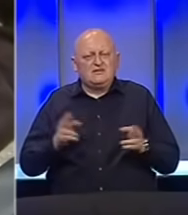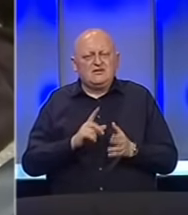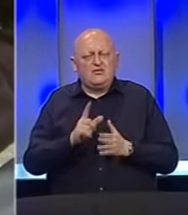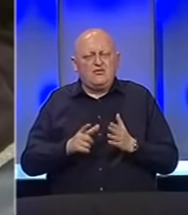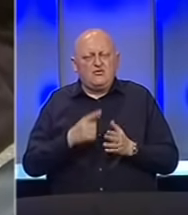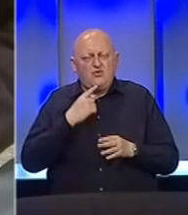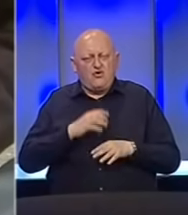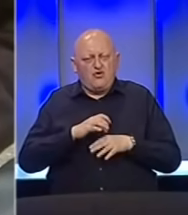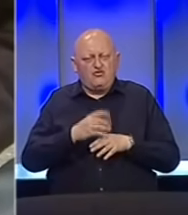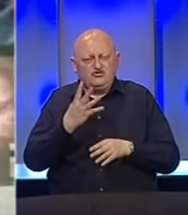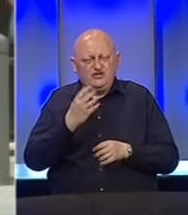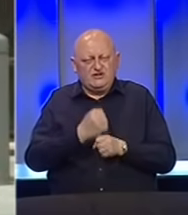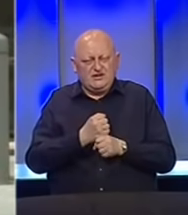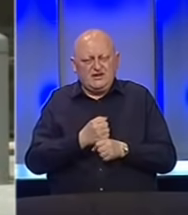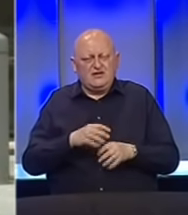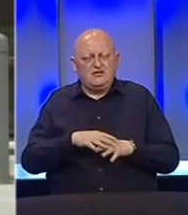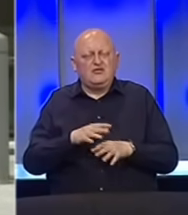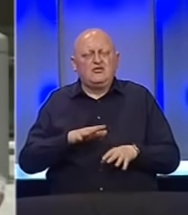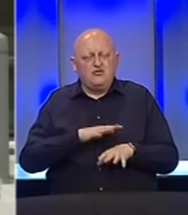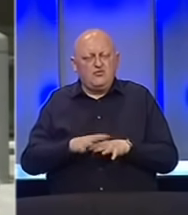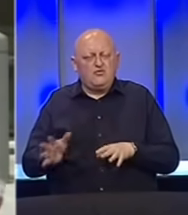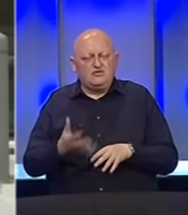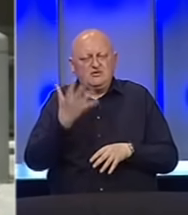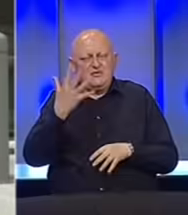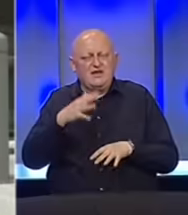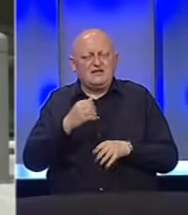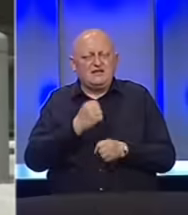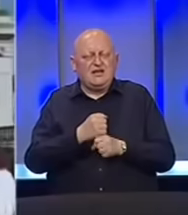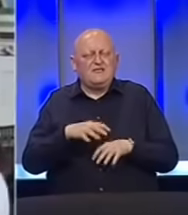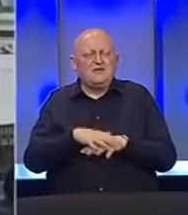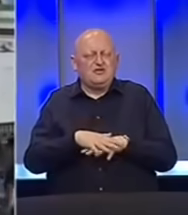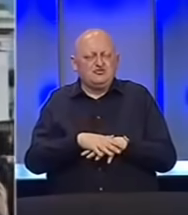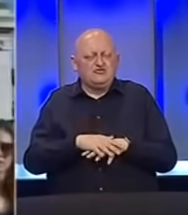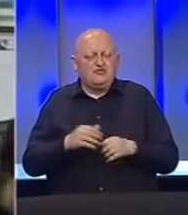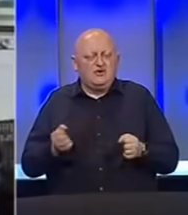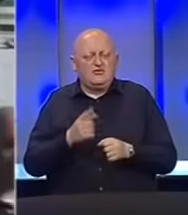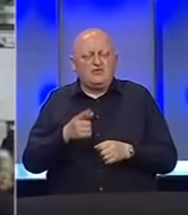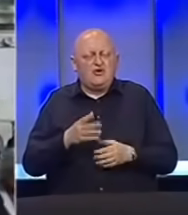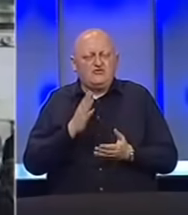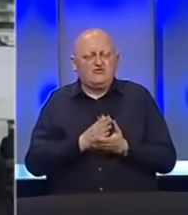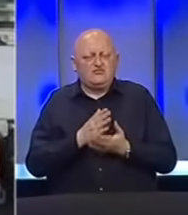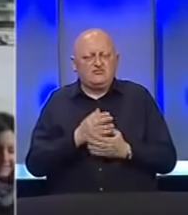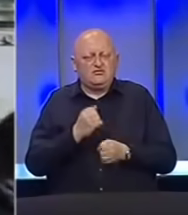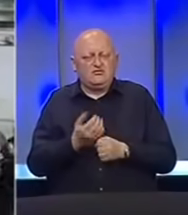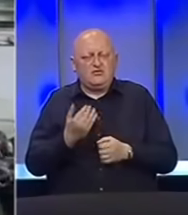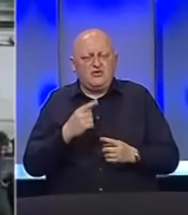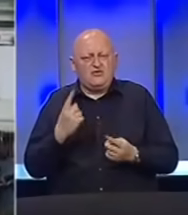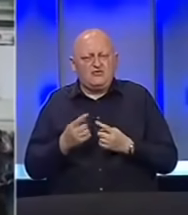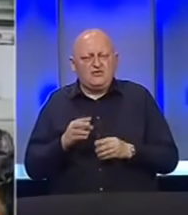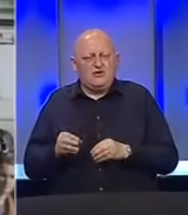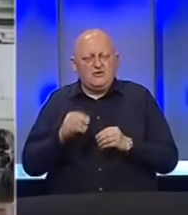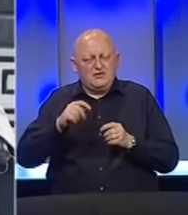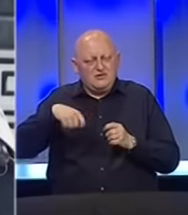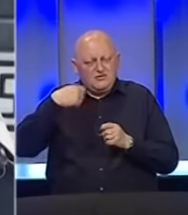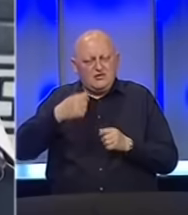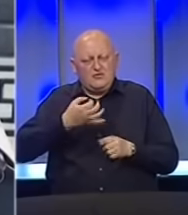vrijeme po uvođenju 4G mreže uspjeli su pustiti u aktivan rad i 5G mrežu. Na ovaj način stvorit će se preduslovi za prenos videa